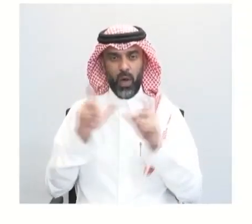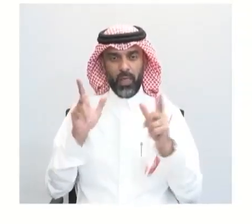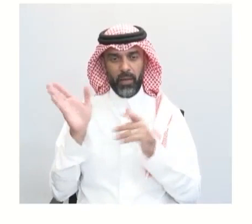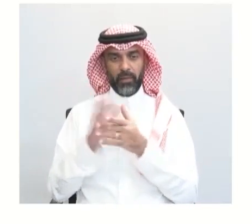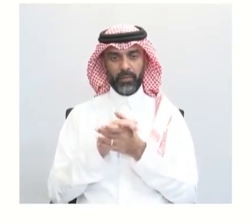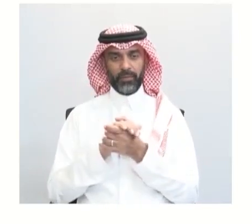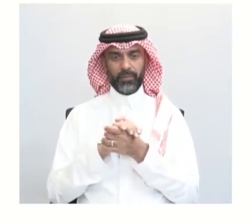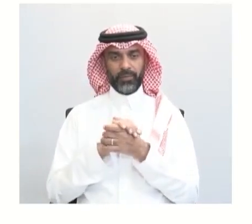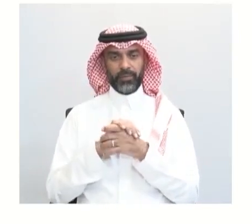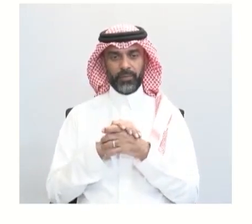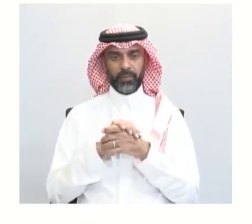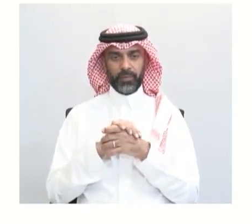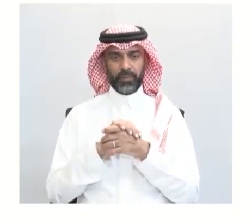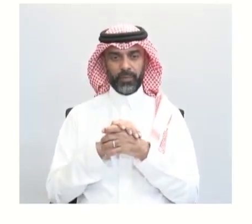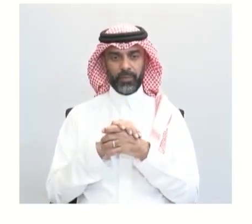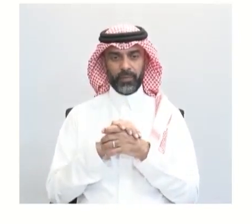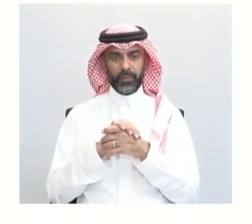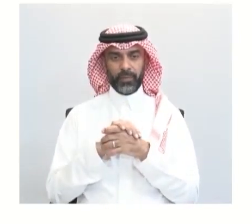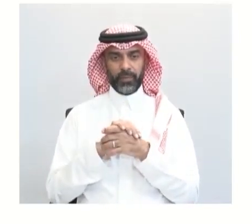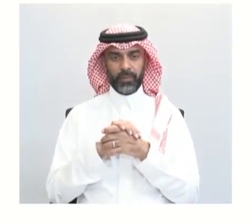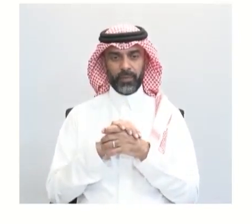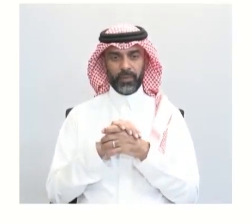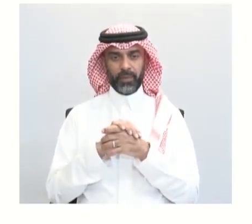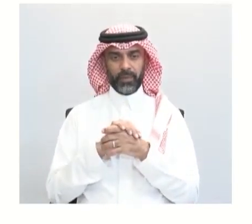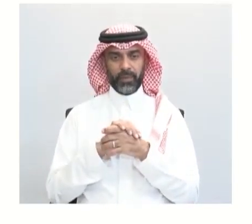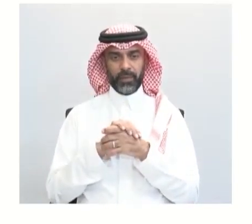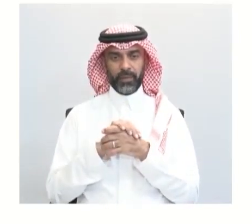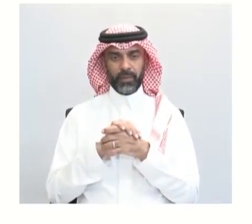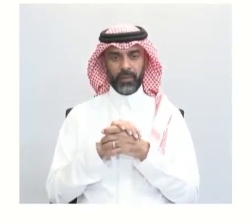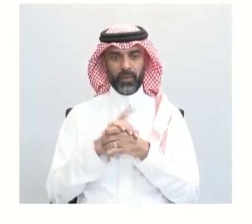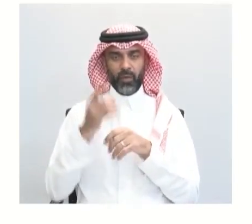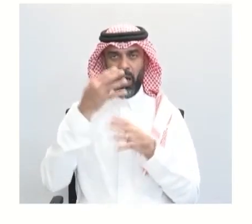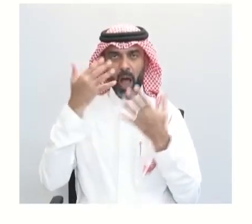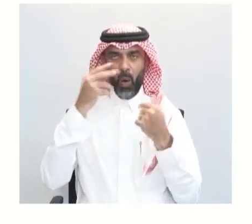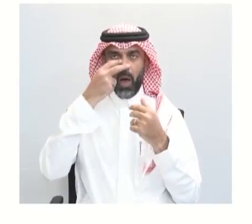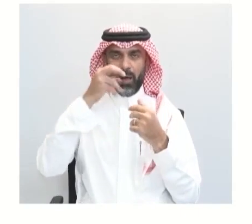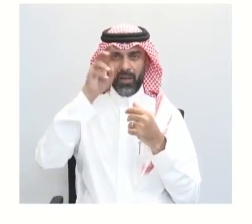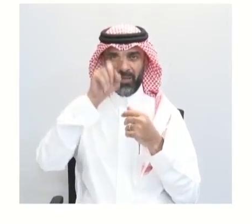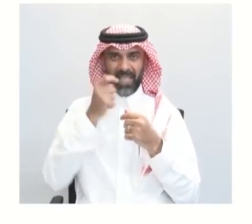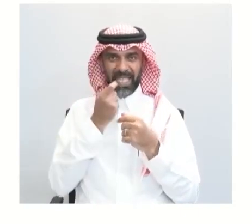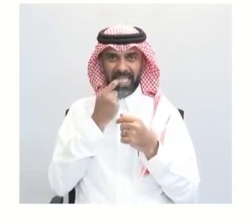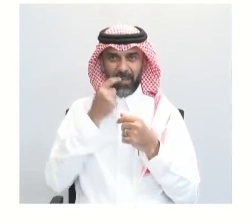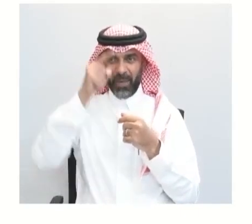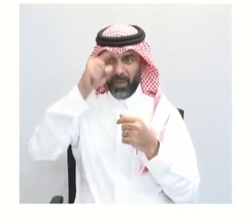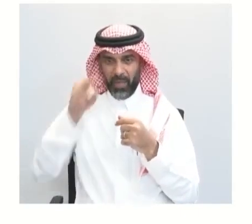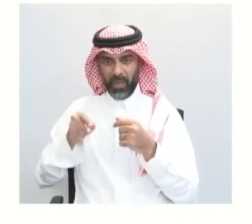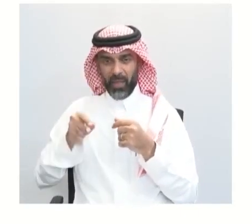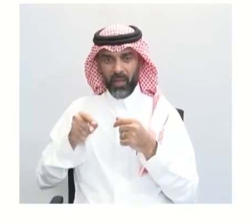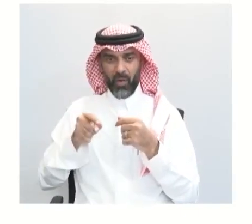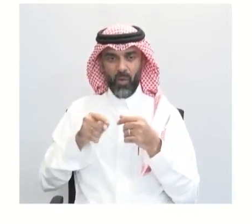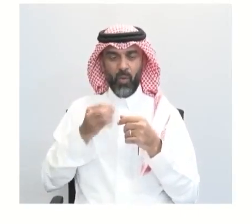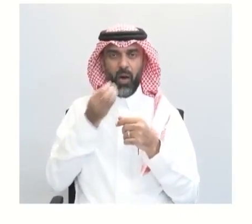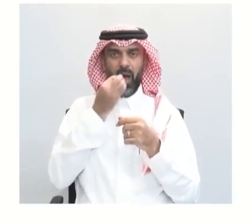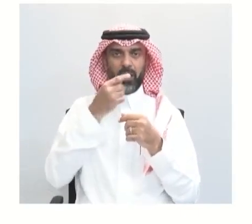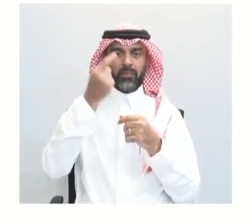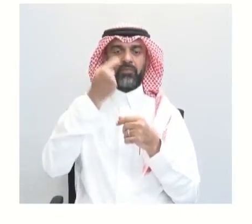دروسنا الماضيه لاحظ كيف يمر الهواء الى داخل القصبه الهوائيه ويغلق هذا الاسان المزمار القصبه ثم